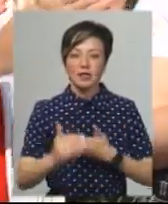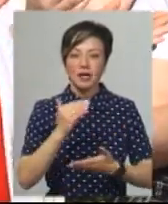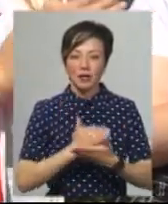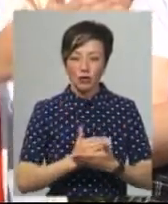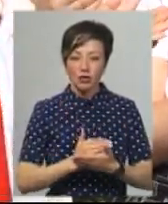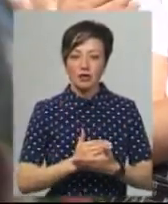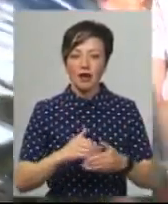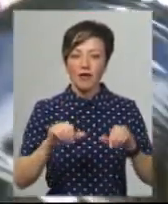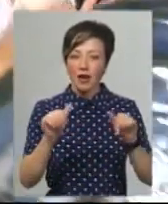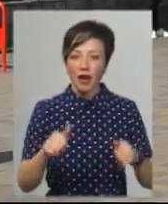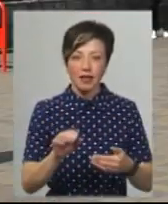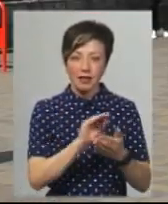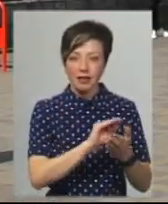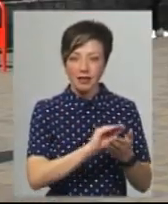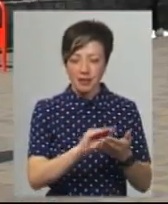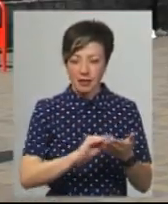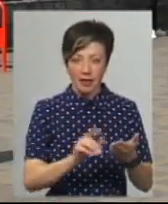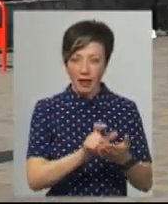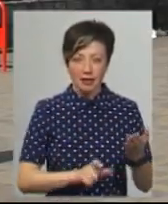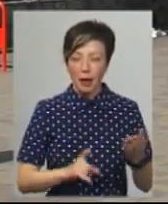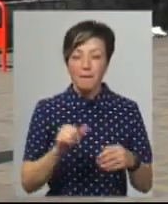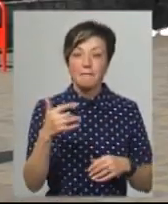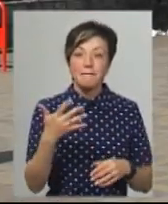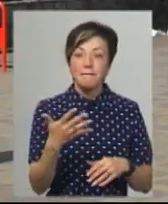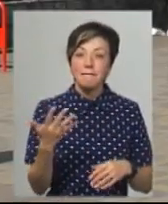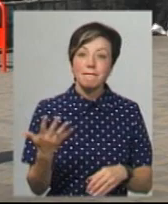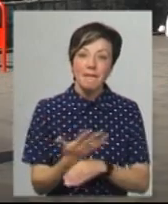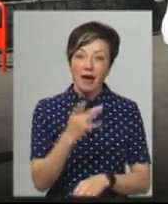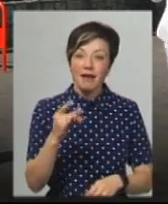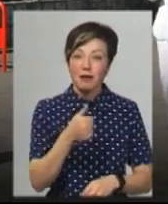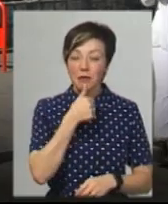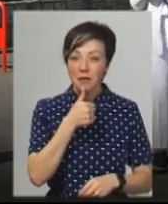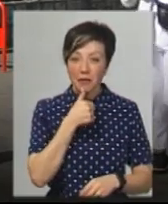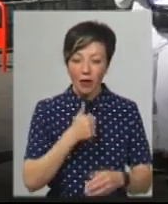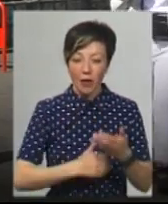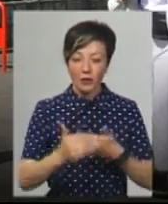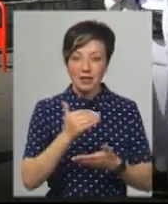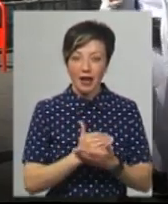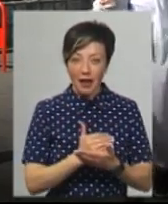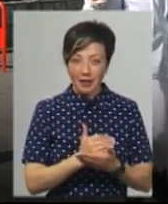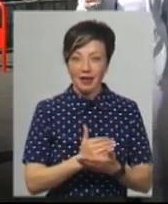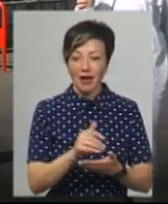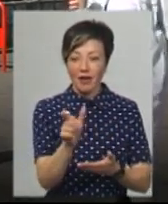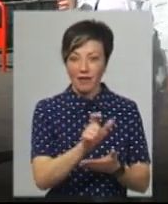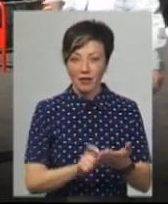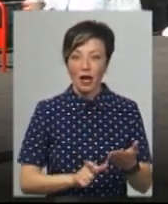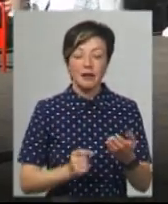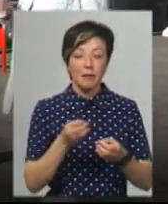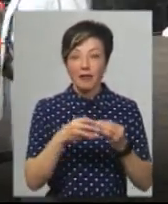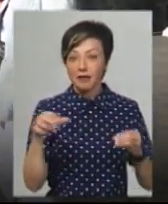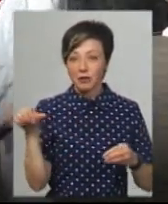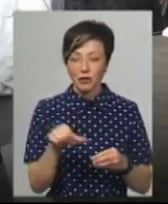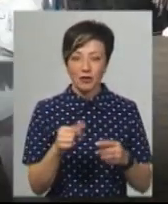тексту написала не з першого разу. Було 5 спроб написання. Останній варіант був написаний за 15 хвилин, тому що відчула, що це ось